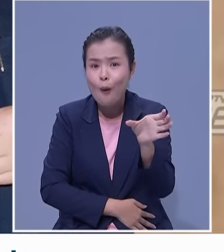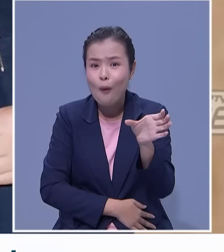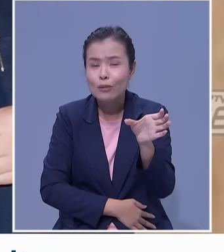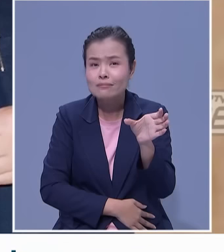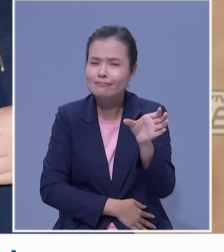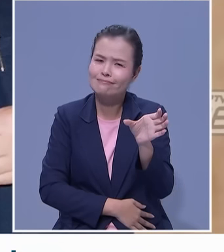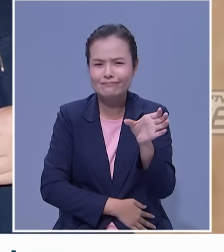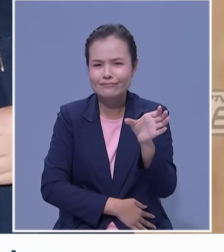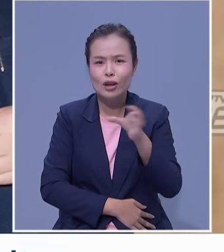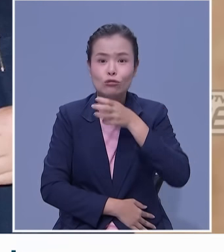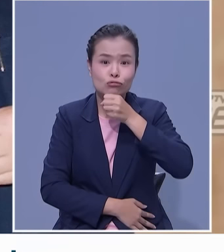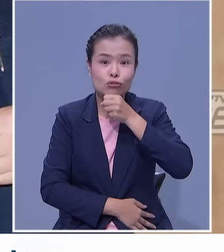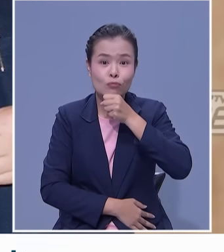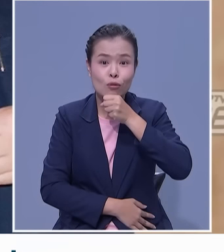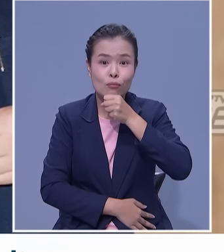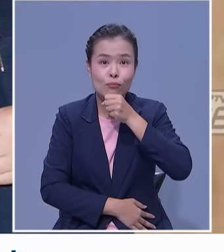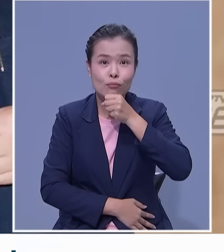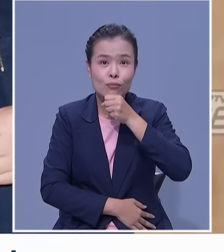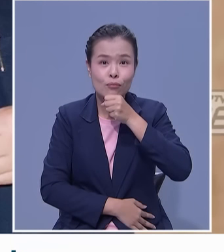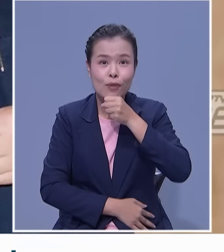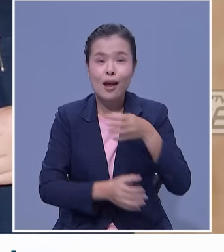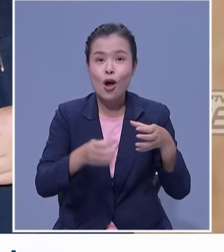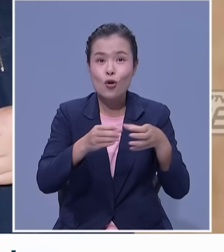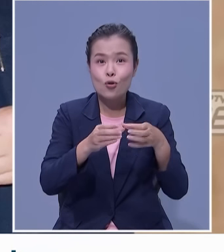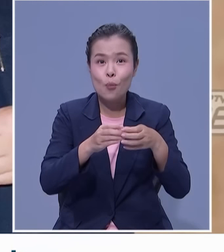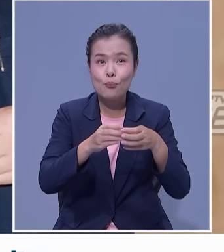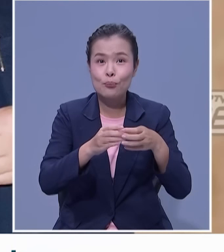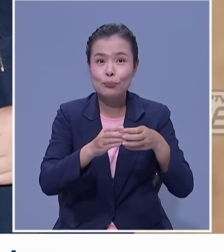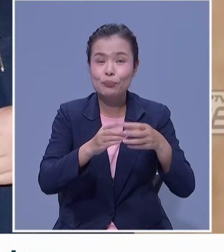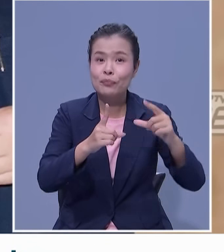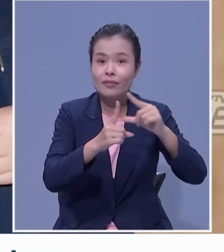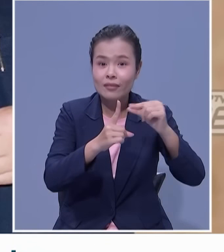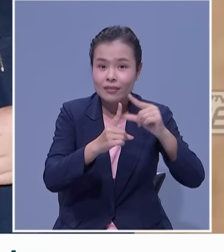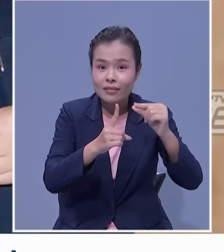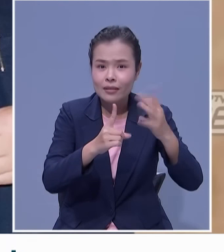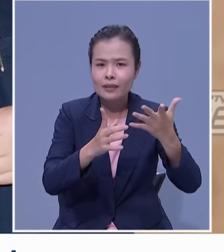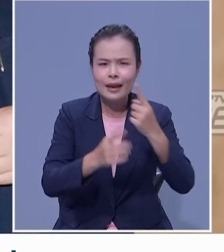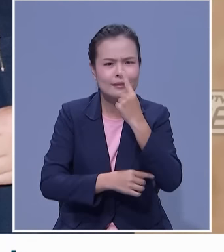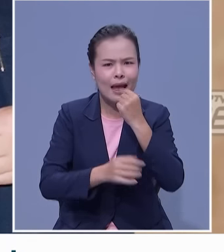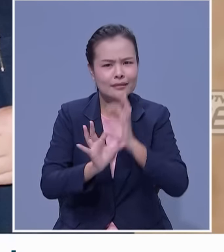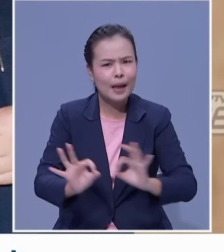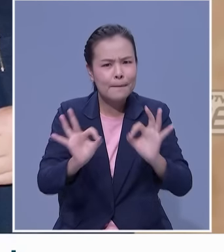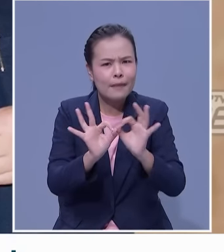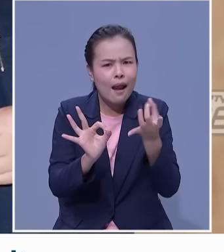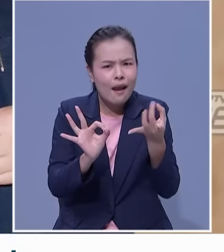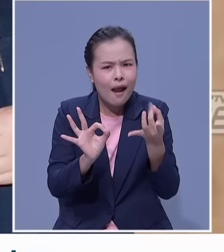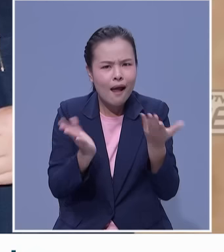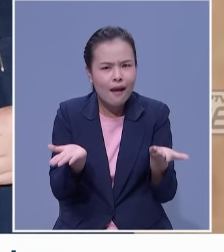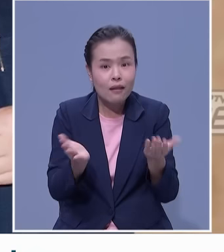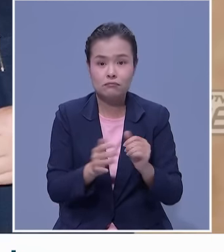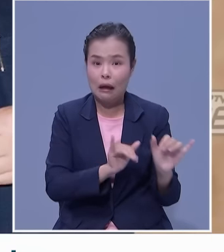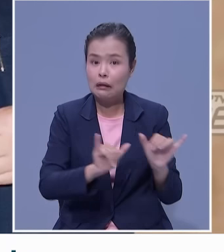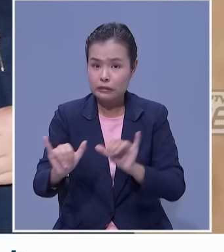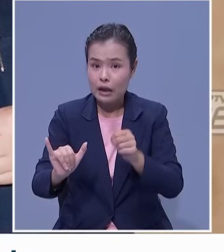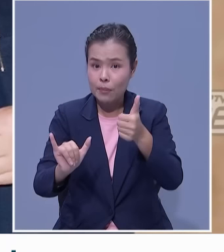แต่ถ้าเป็นถ้าเป็นสีส้มนี่ก็ต้องไปนู่นพรรคประชาชนแต่สีแดงเออสีแดงนั้นสำคัญไฉนเดี๋ยวคงต้องรอดูกันแต่จะย้ายได้